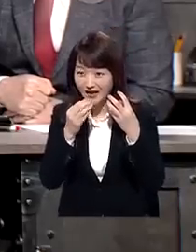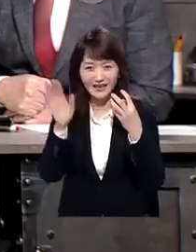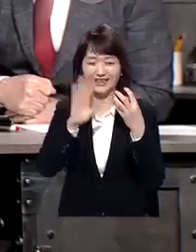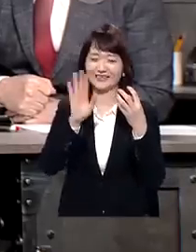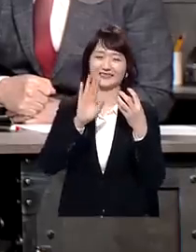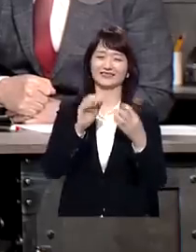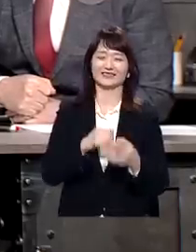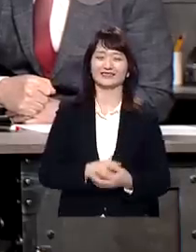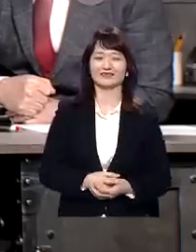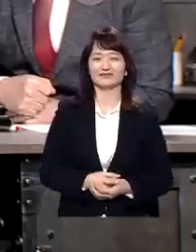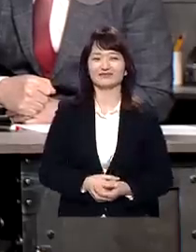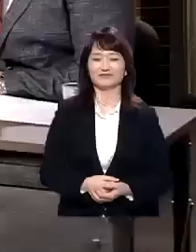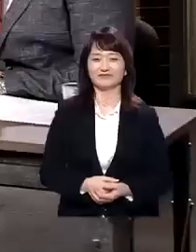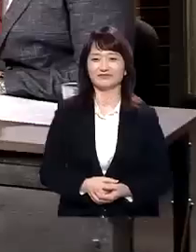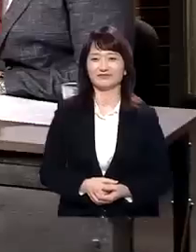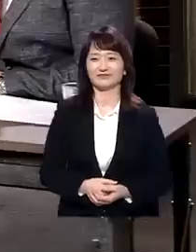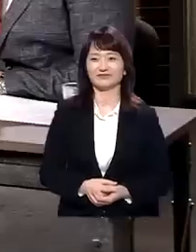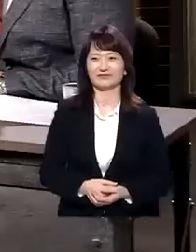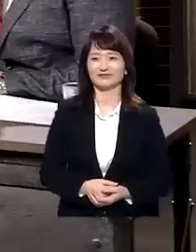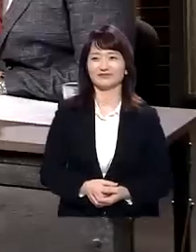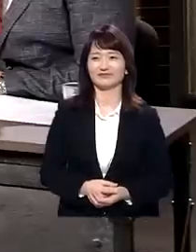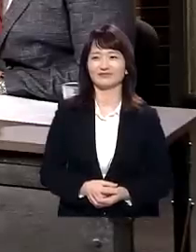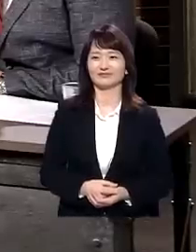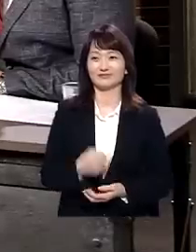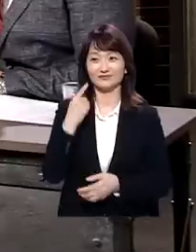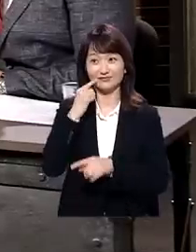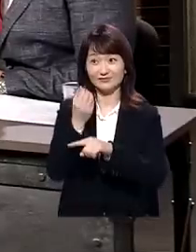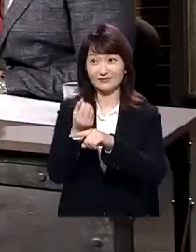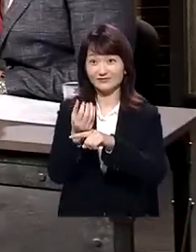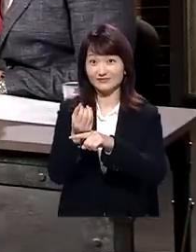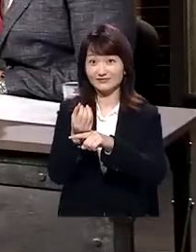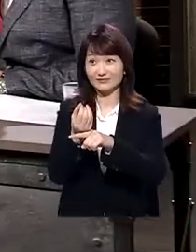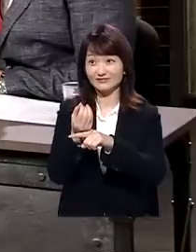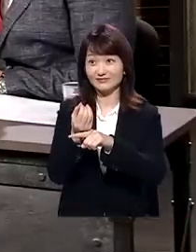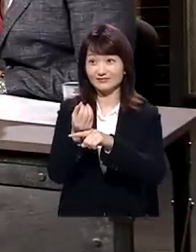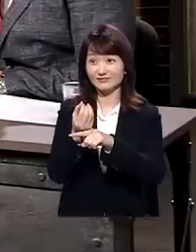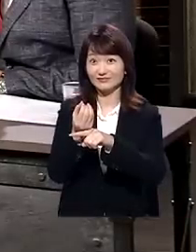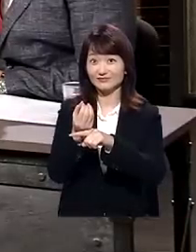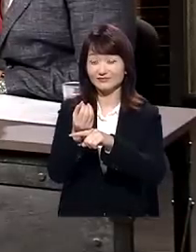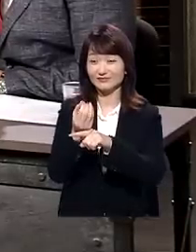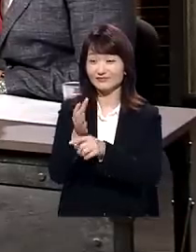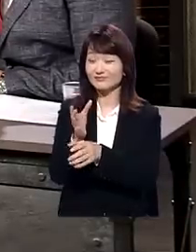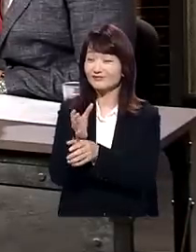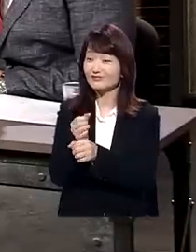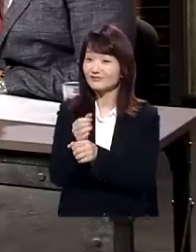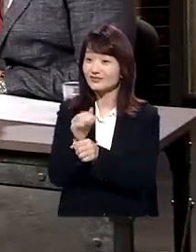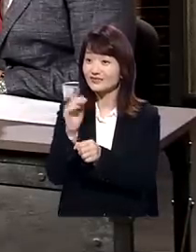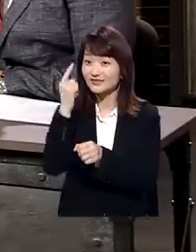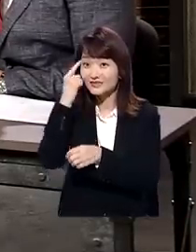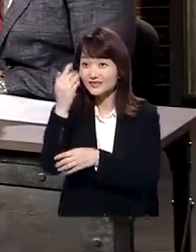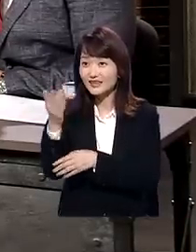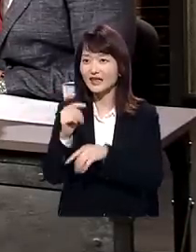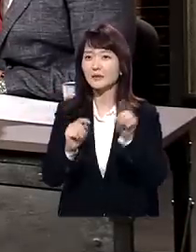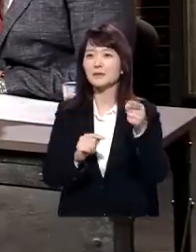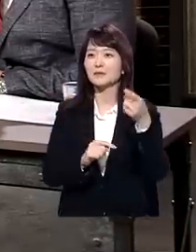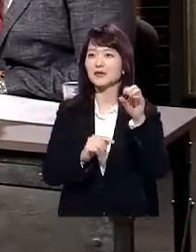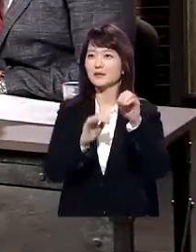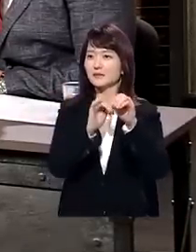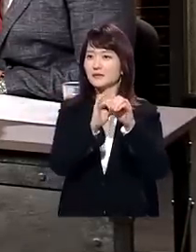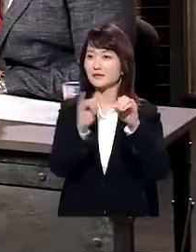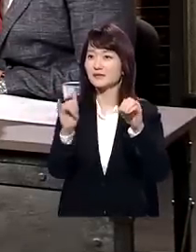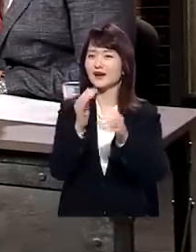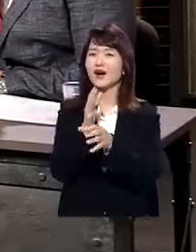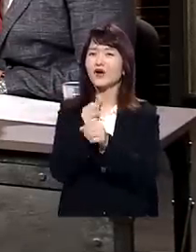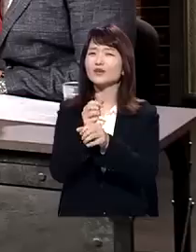도색입니다. 예, 도색이에요. 아무튼 골드로 가는 예? 골드로 가기 위해서. 언제가 될까요? 100만. 네. 100만. 아니, 바로 그러니까